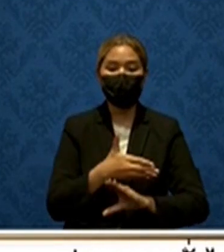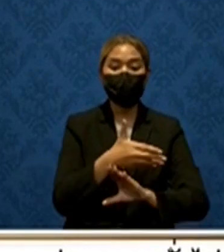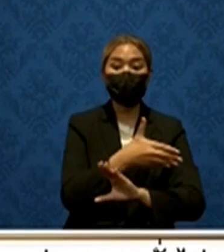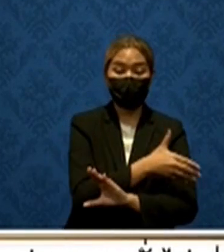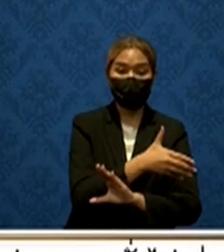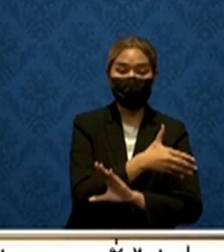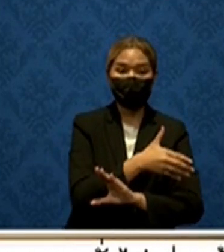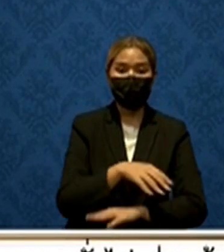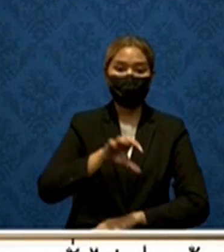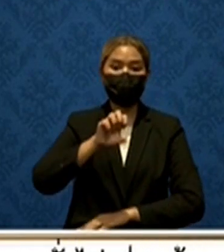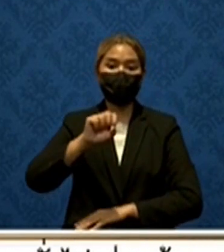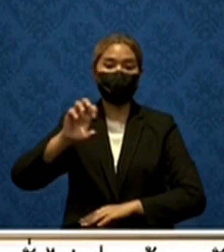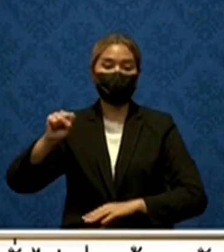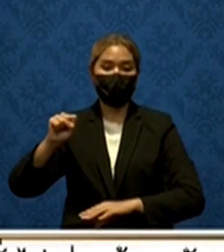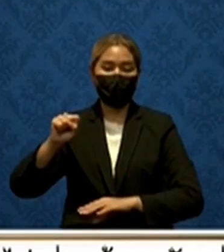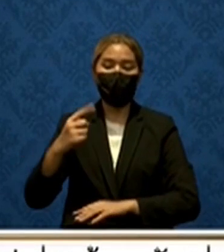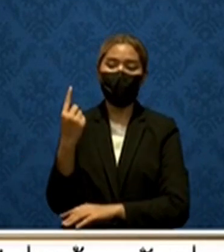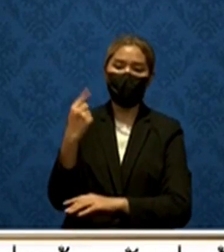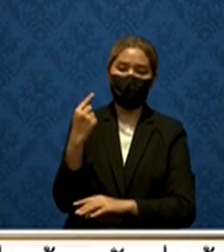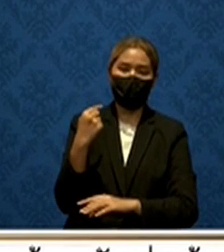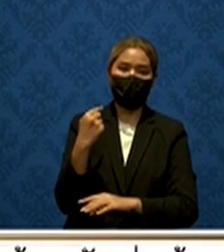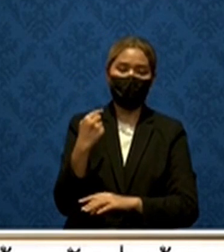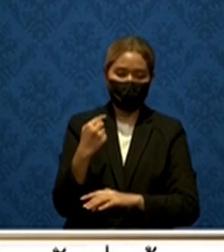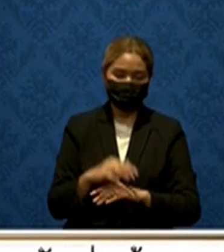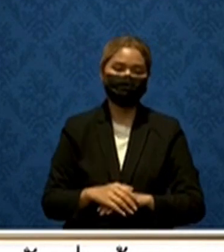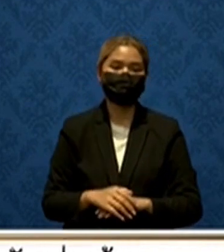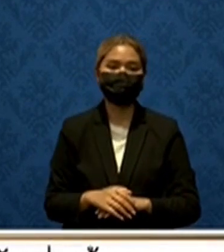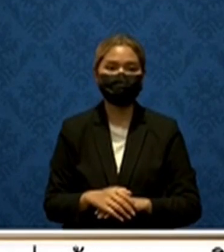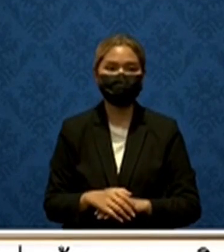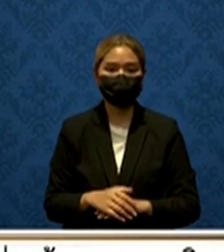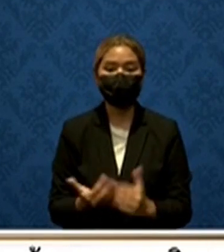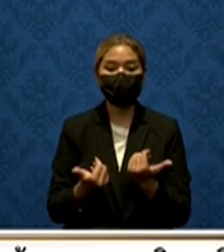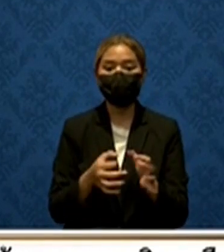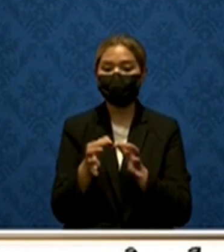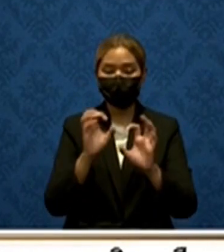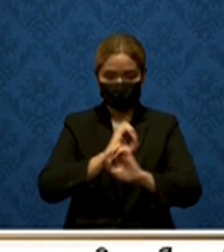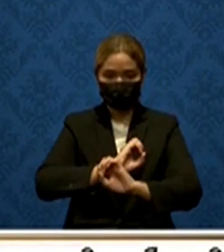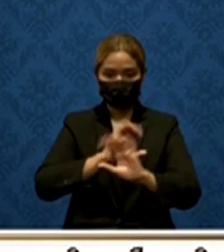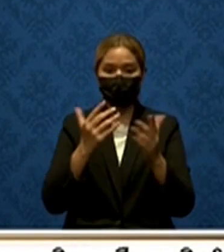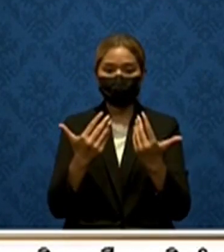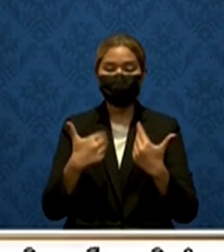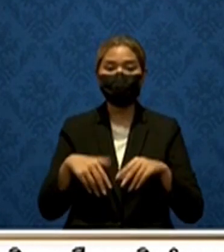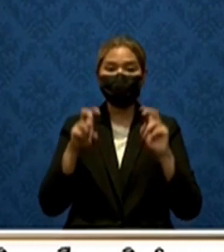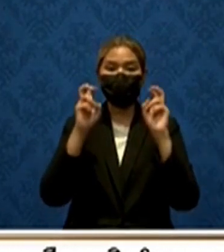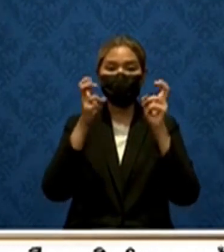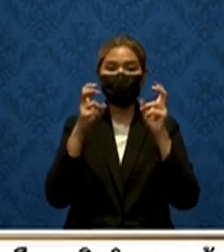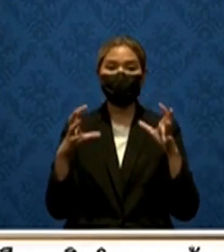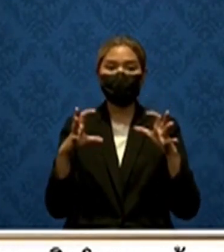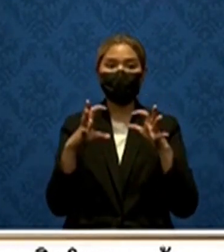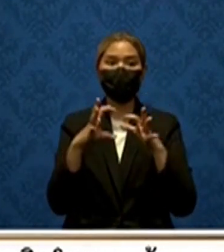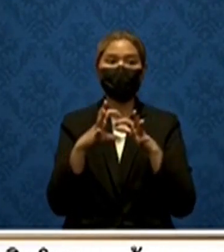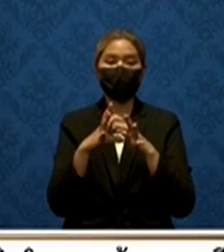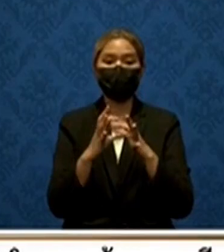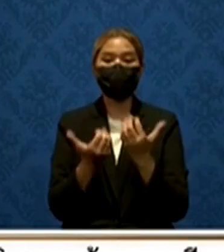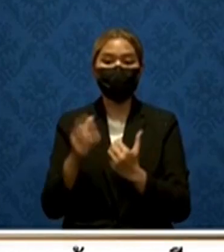เข้าใจนี่คืออกประเด็ที่ขอชิจแงถัดมาท่านพูดเรื่องโลกกำลงพ